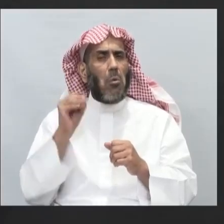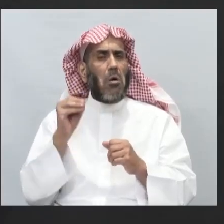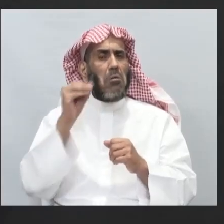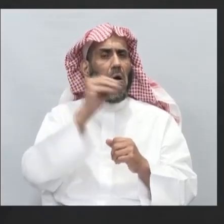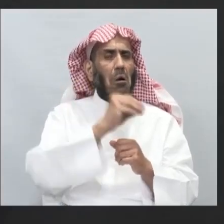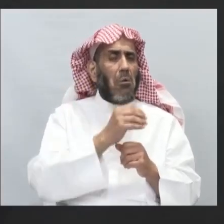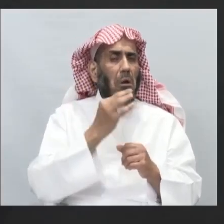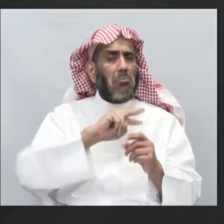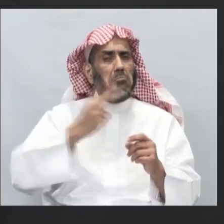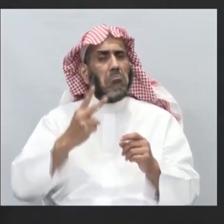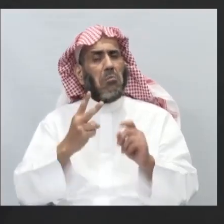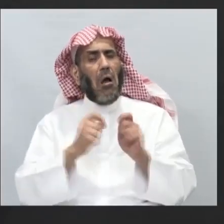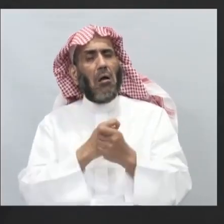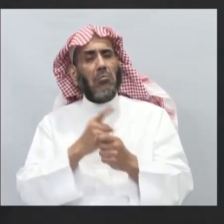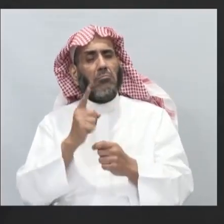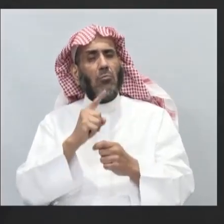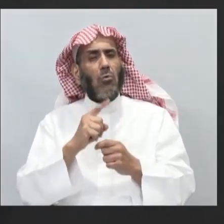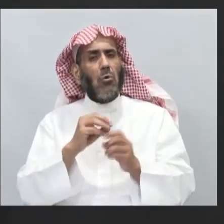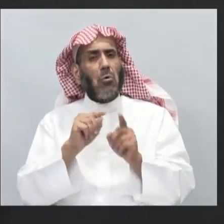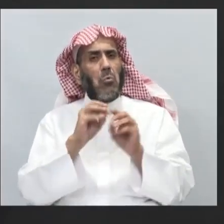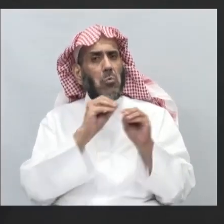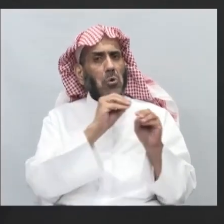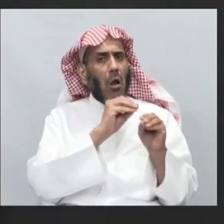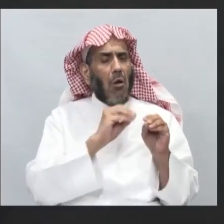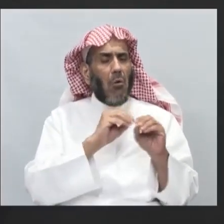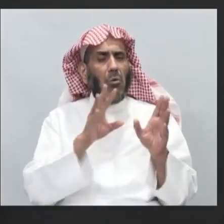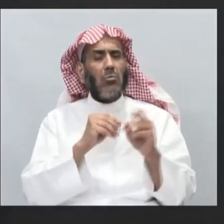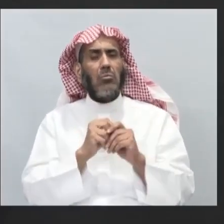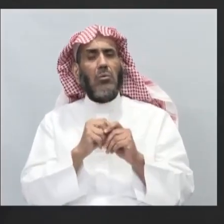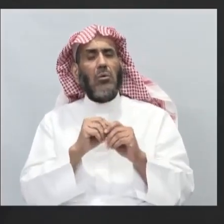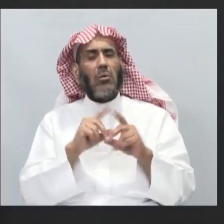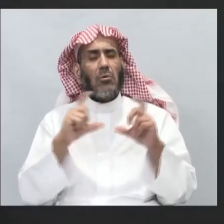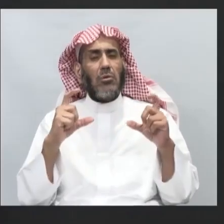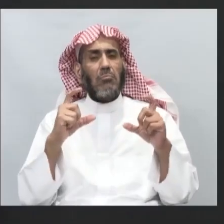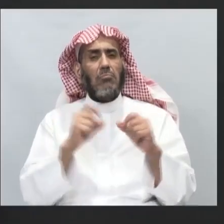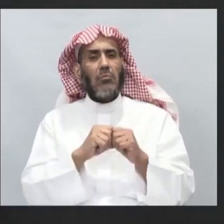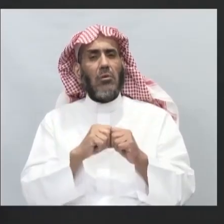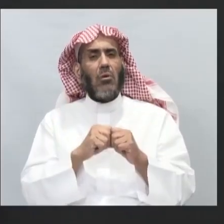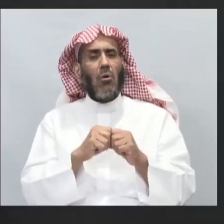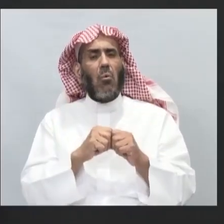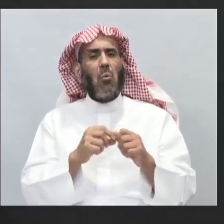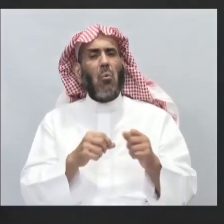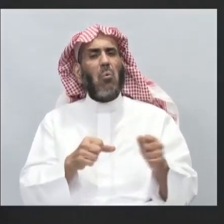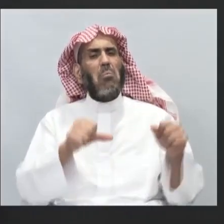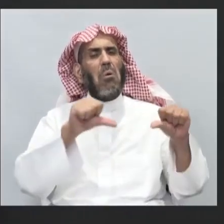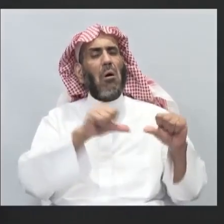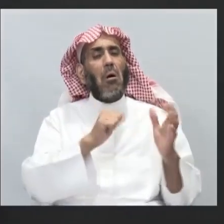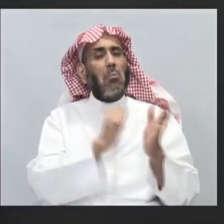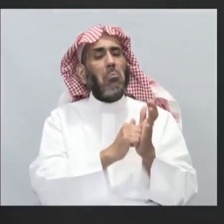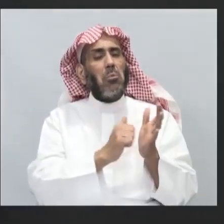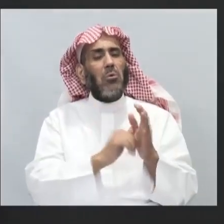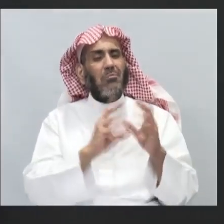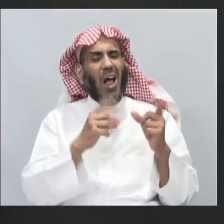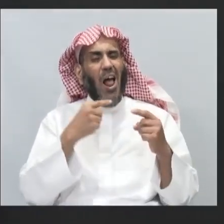كلاما مخالفا وتكون هناك وشايه وما يطلق عليه احيانا بين قوسين خراب بيوت وهذا الذي لا نريده